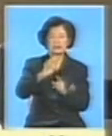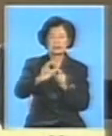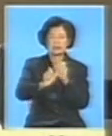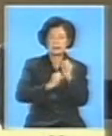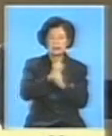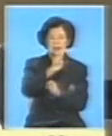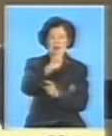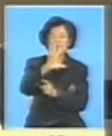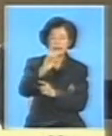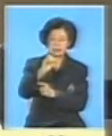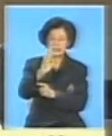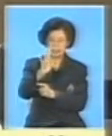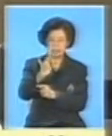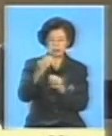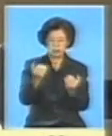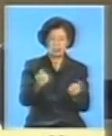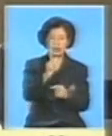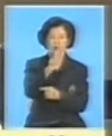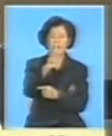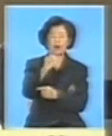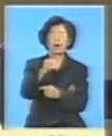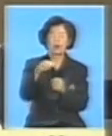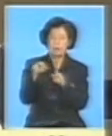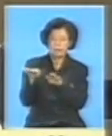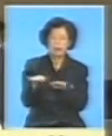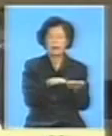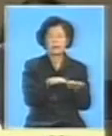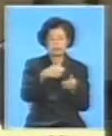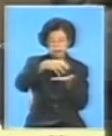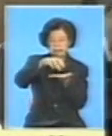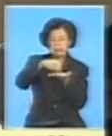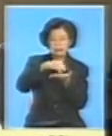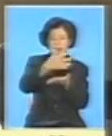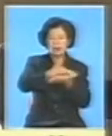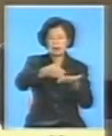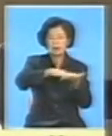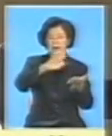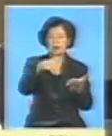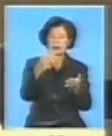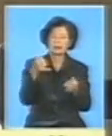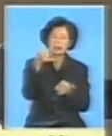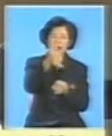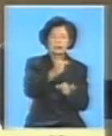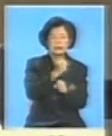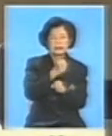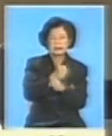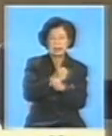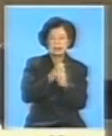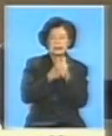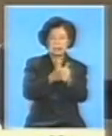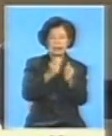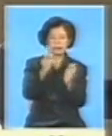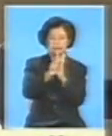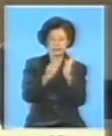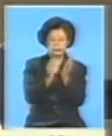30 สิงหาคม พุทธศักราช 2557นั้นบัดนี้คณะรัฐมนตรีพร้อมที่จะแถลงนโยบายก่อนการเข้าบริหารราชการแผ่นดินตามรัฐธรรมนูญแห่งราชอาณาจักร